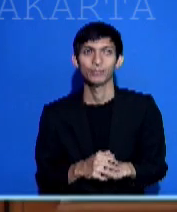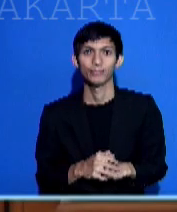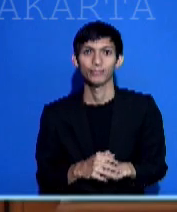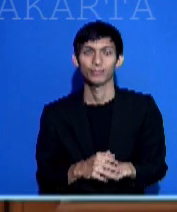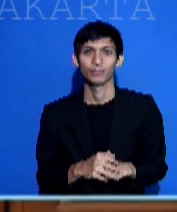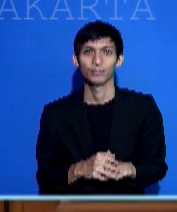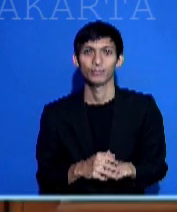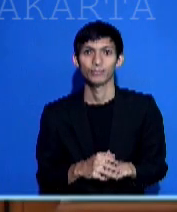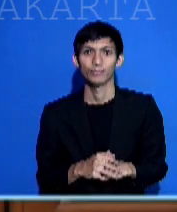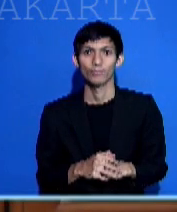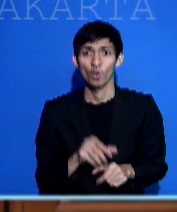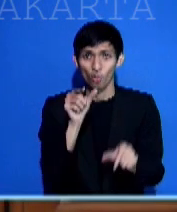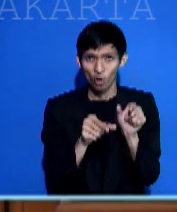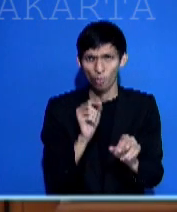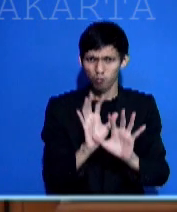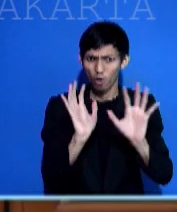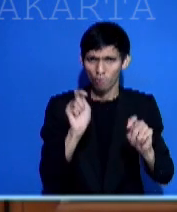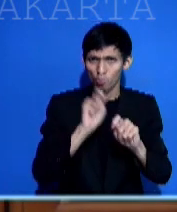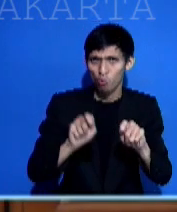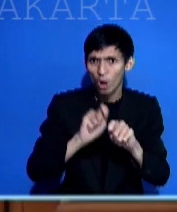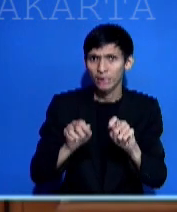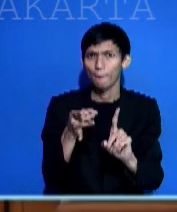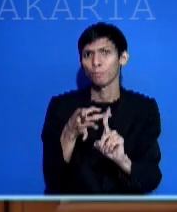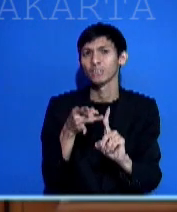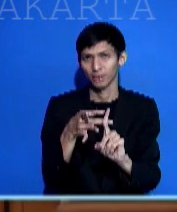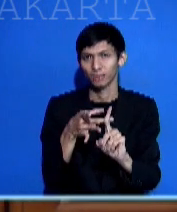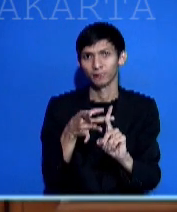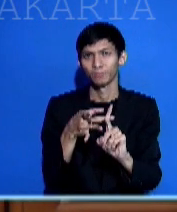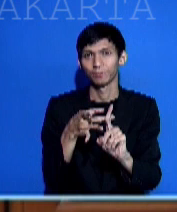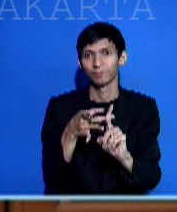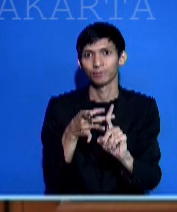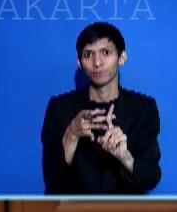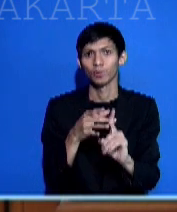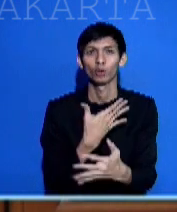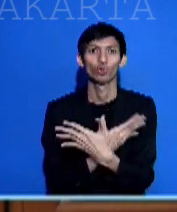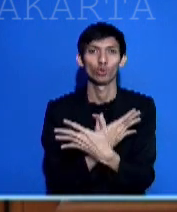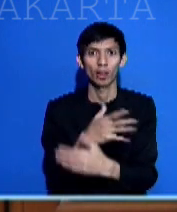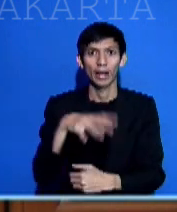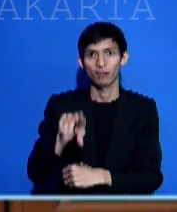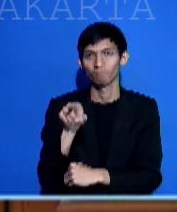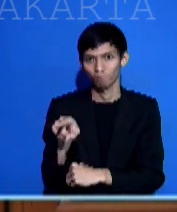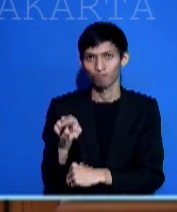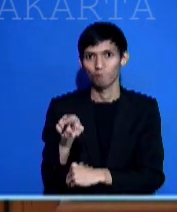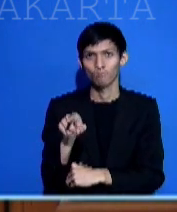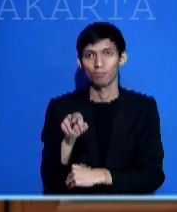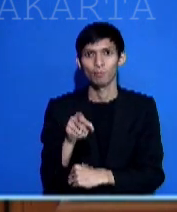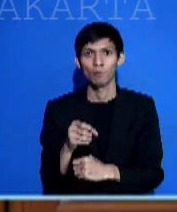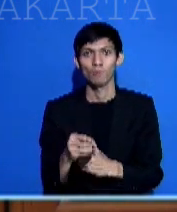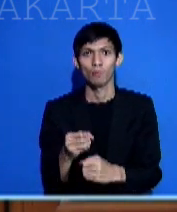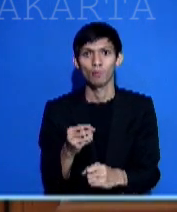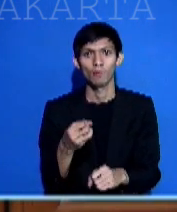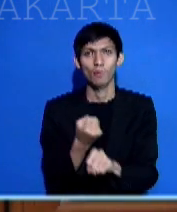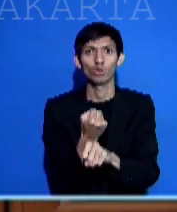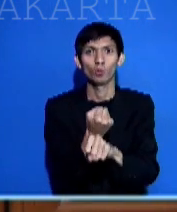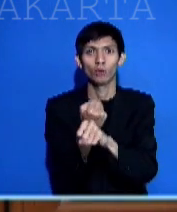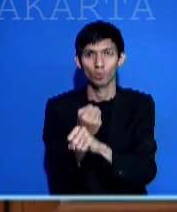kathah para perajin P besi ing laladan Kajar kapanon Wonosari Gun kidol ingkang mataken Areng saking Kajeng Jati